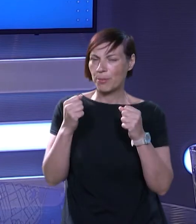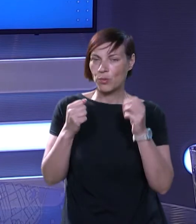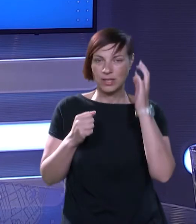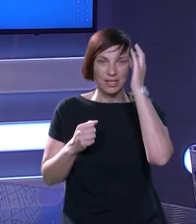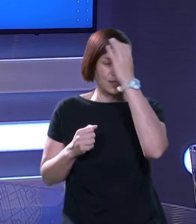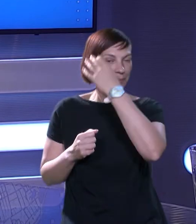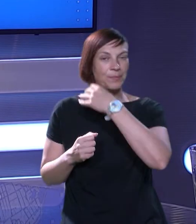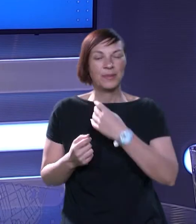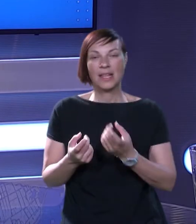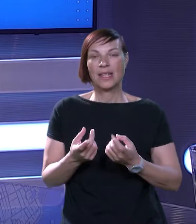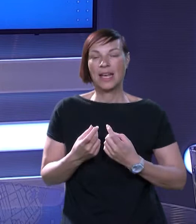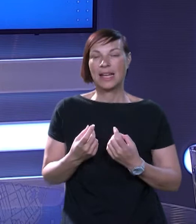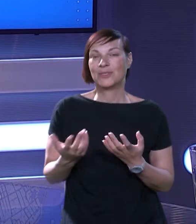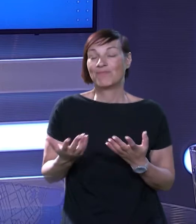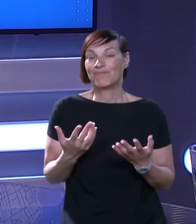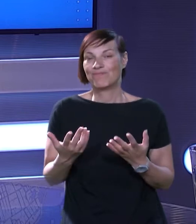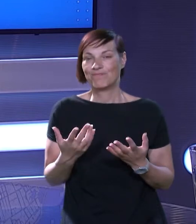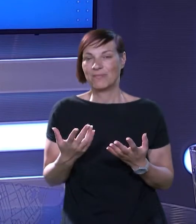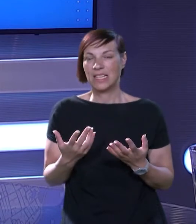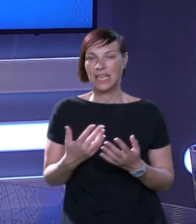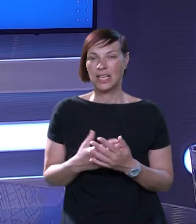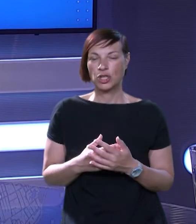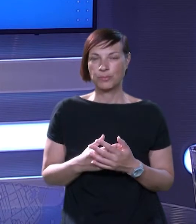bunili, ali nekako...